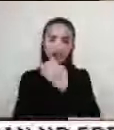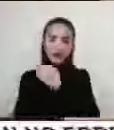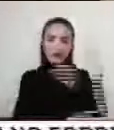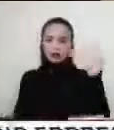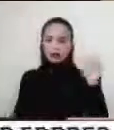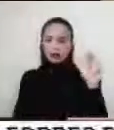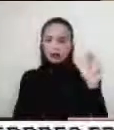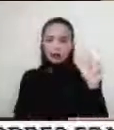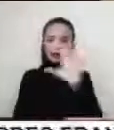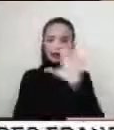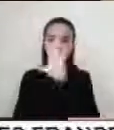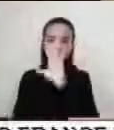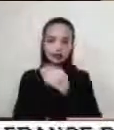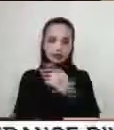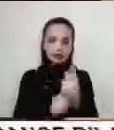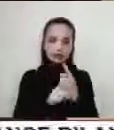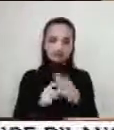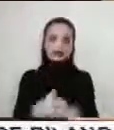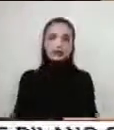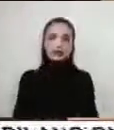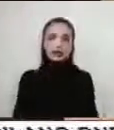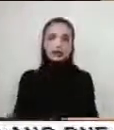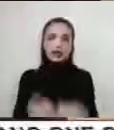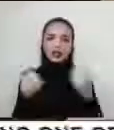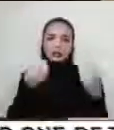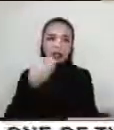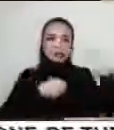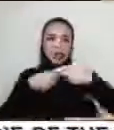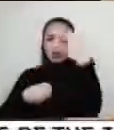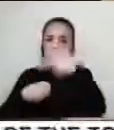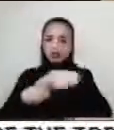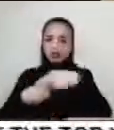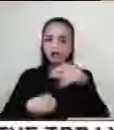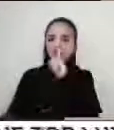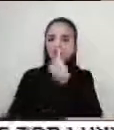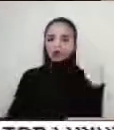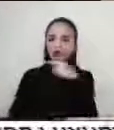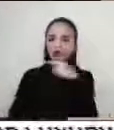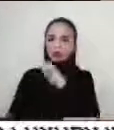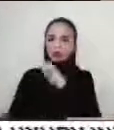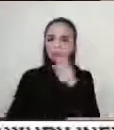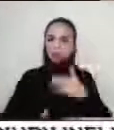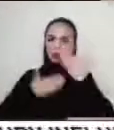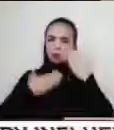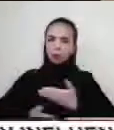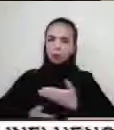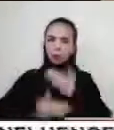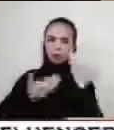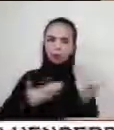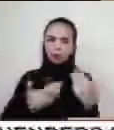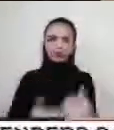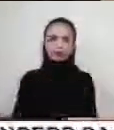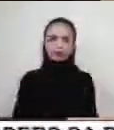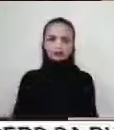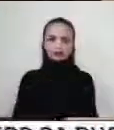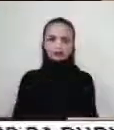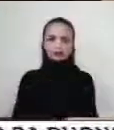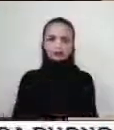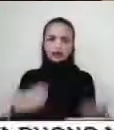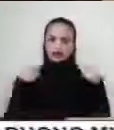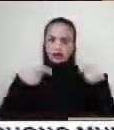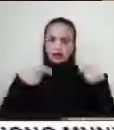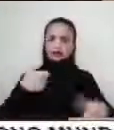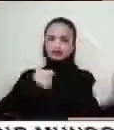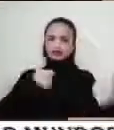Balitang showbiz naman tayo, Heart Evangelista. Kabilang sa listahan ng Forbes Friends na kinilalang isa sa mga most fashionable and